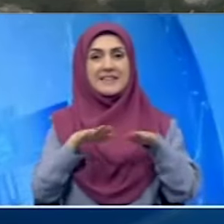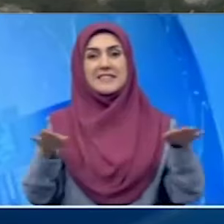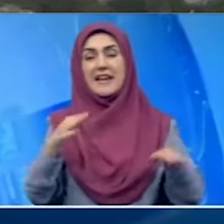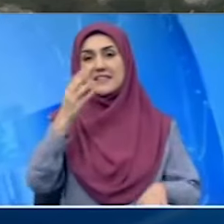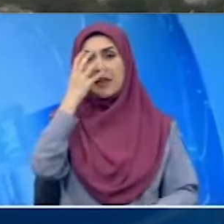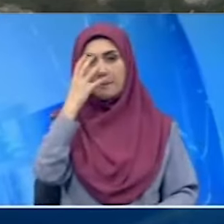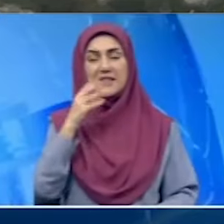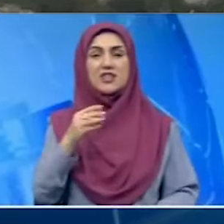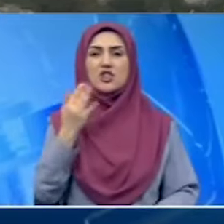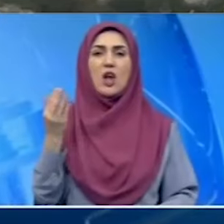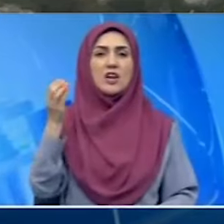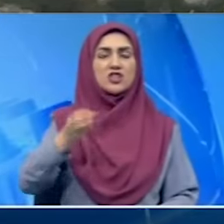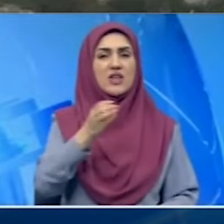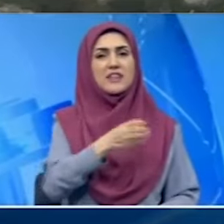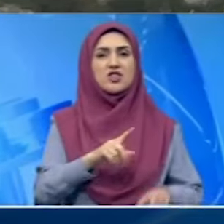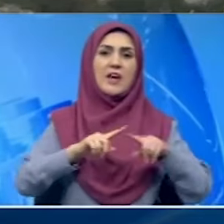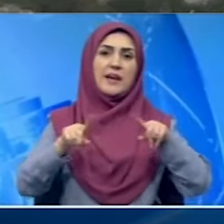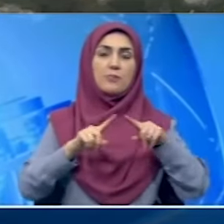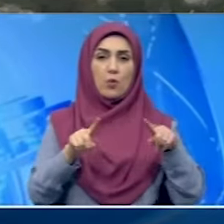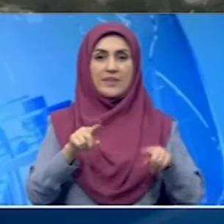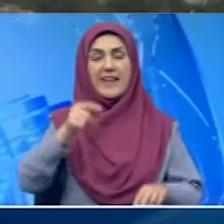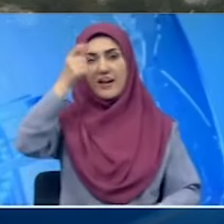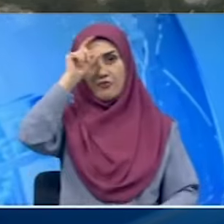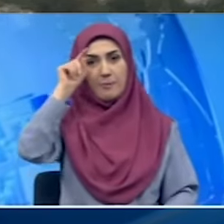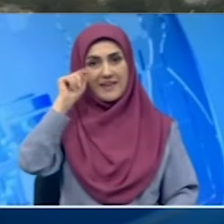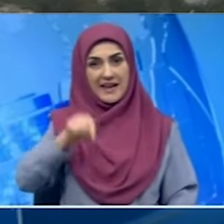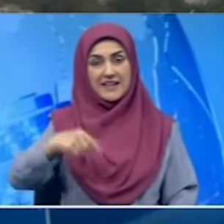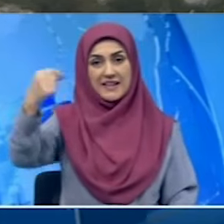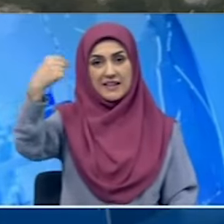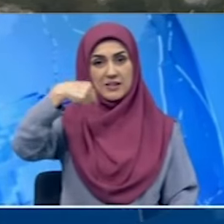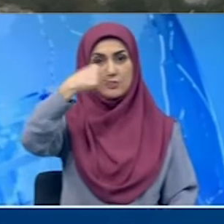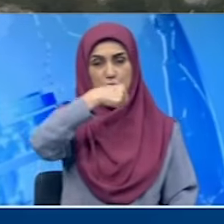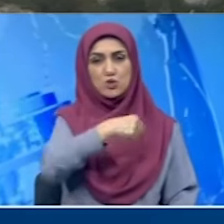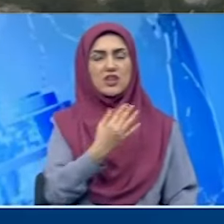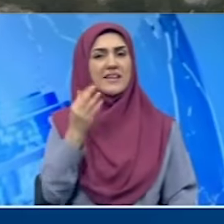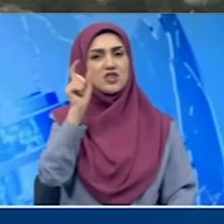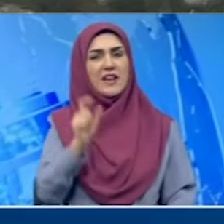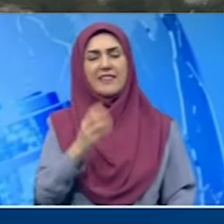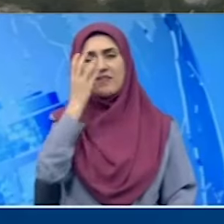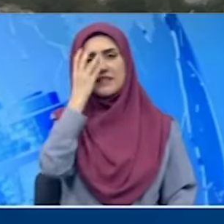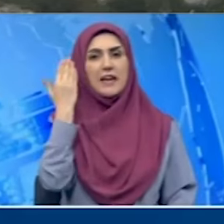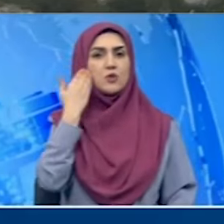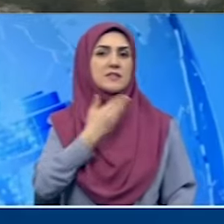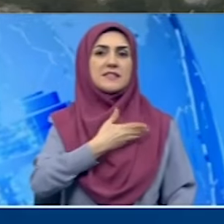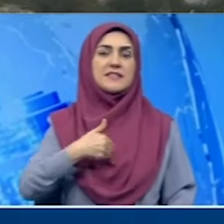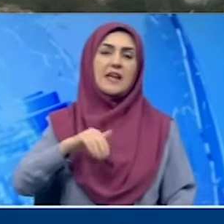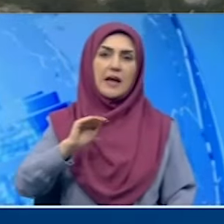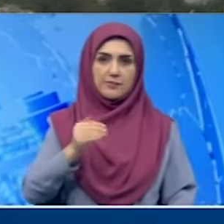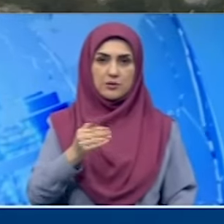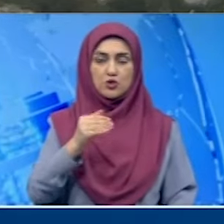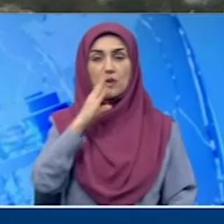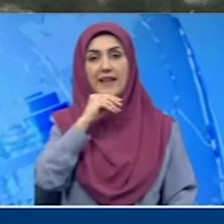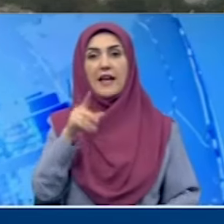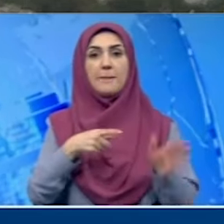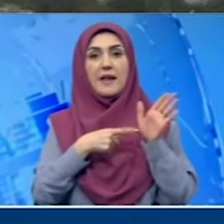از جمله حیفا شلیک شده که در پی آن شماری از صهیونیست‌ها زخمی شدند. بنابر اعلام منابع محلی،